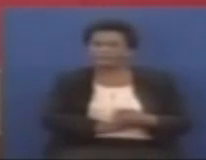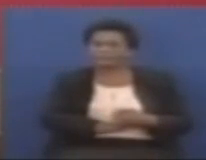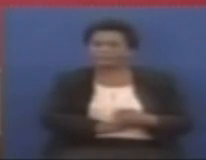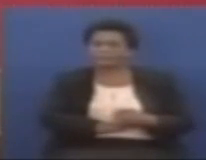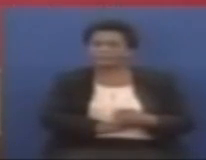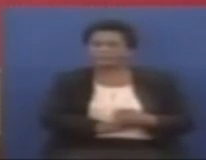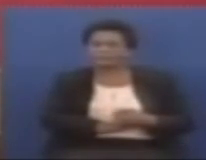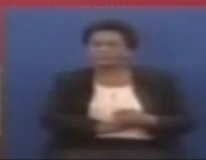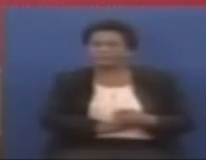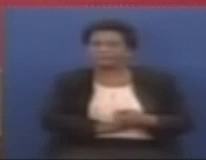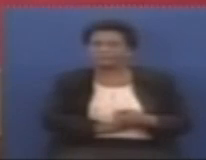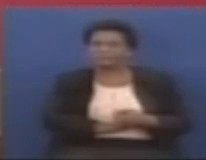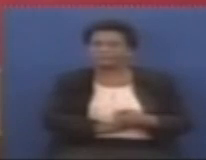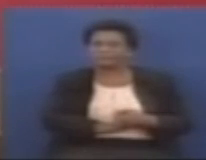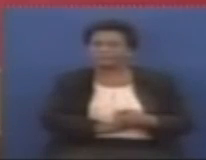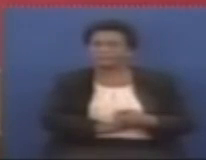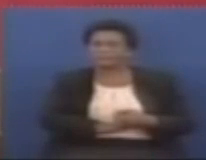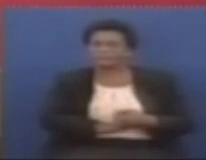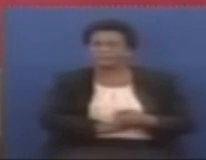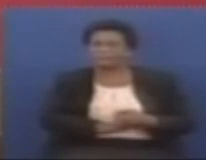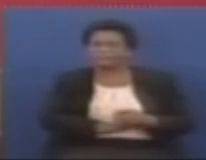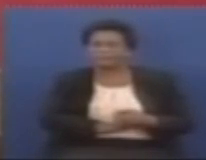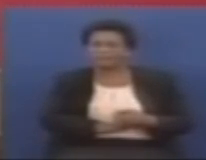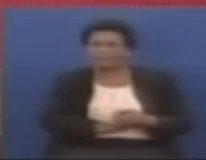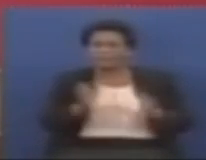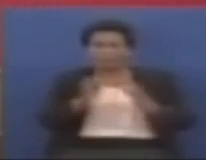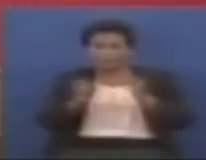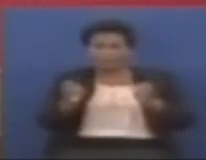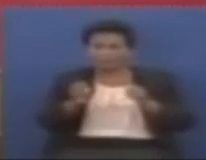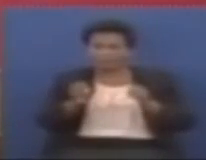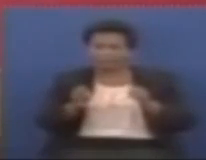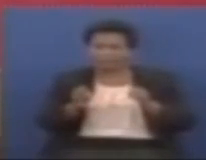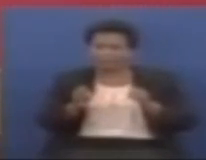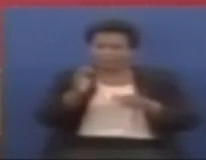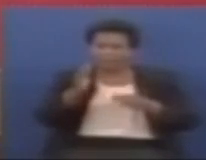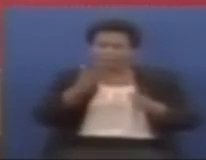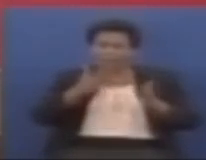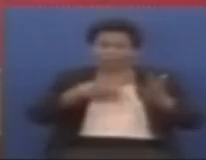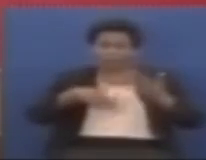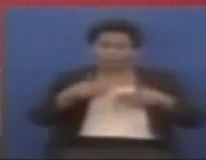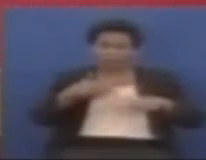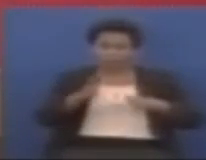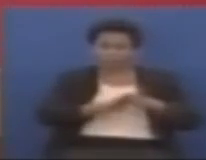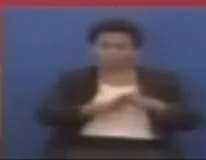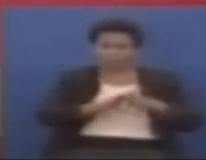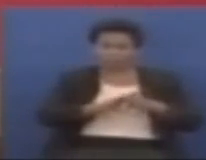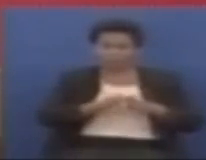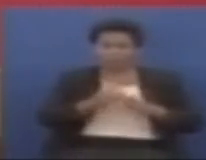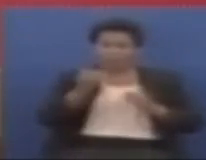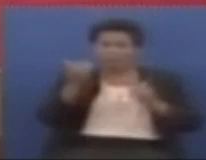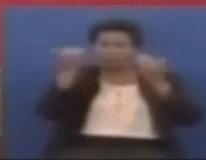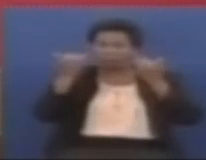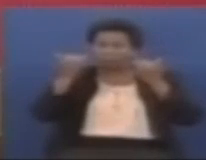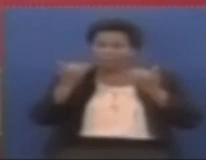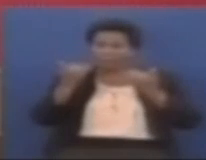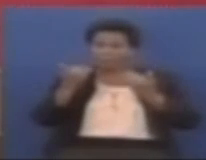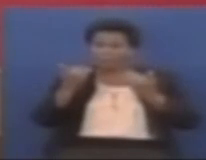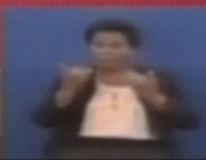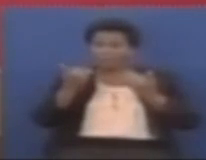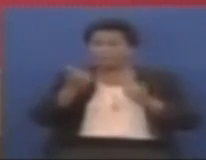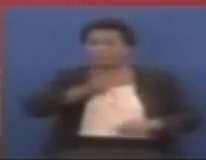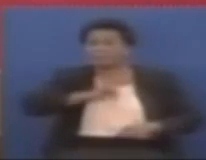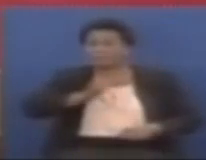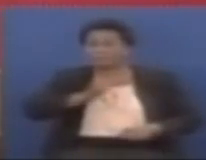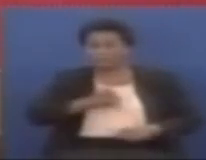serikali kuwasitisha mashauri yote ya madai dhidi ya serikali katika ofisi ya wakili